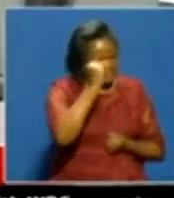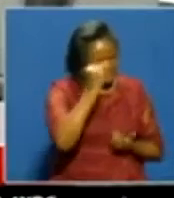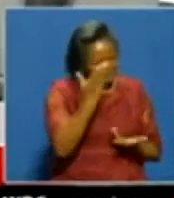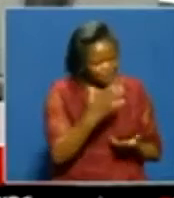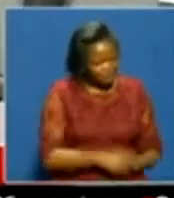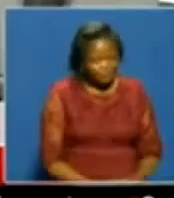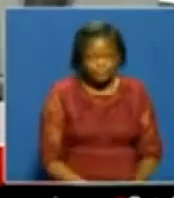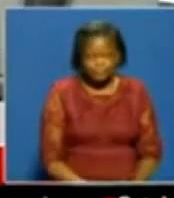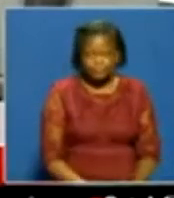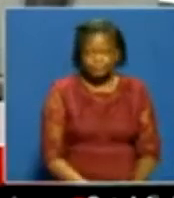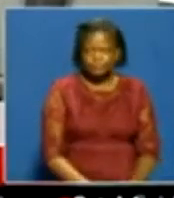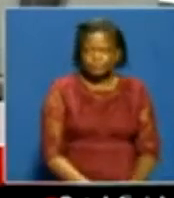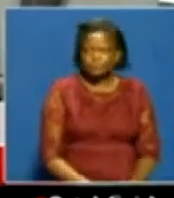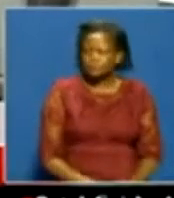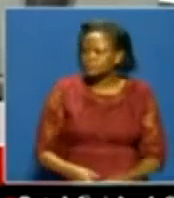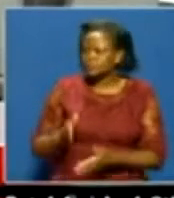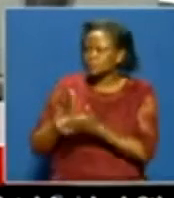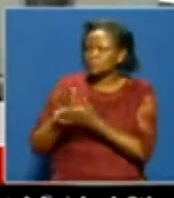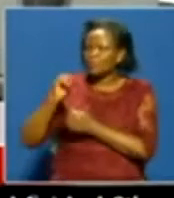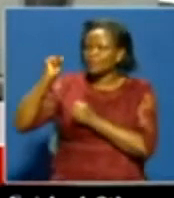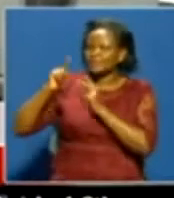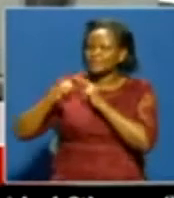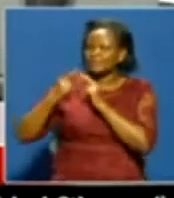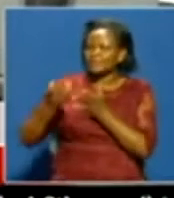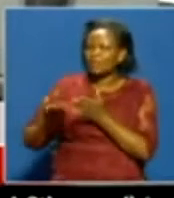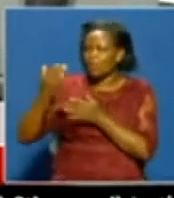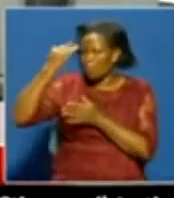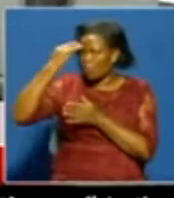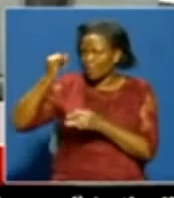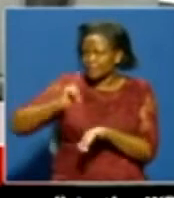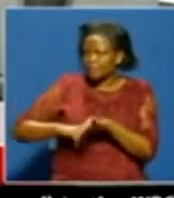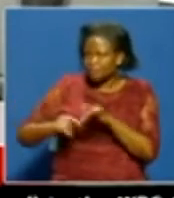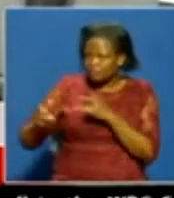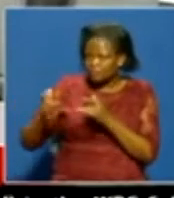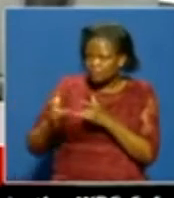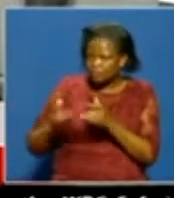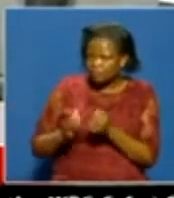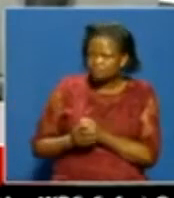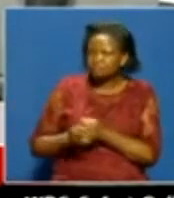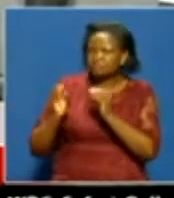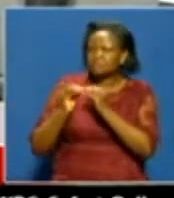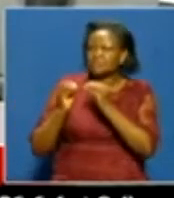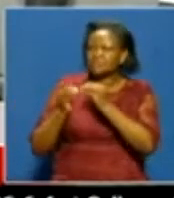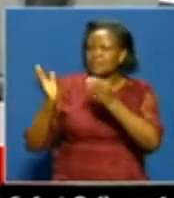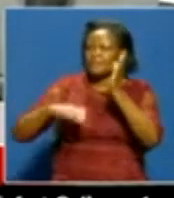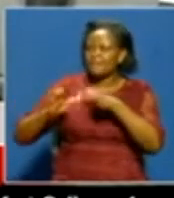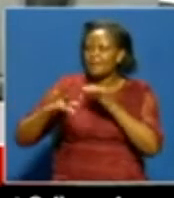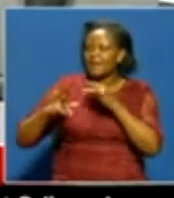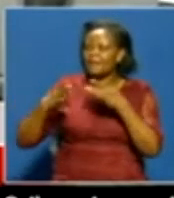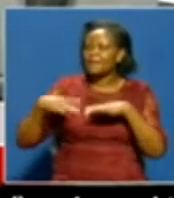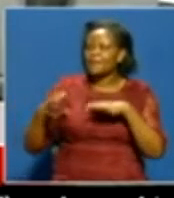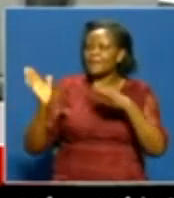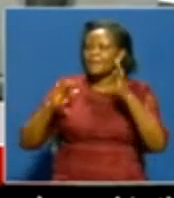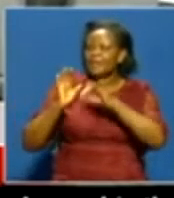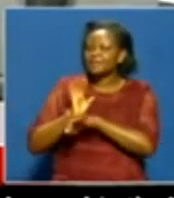Kwa kikweli, siasa ndiyo zimeanza sasa. Sababu ukiangalia mikutano yamerudi. Watu wamerudi kwenda kanisani. Unajua